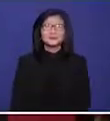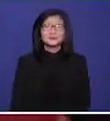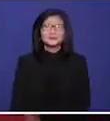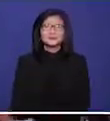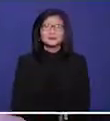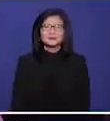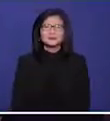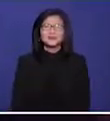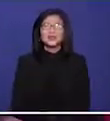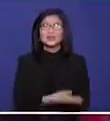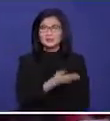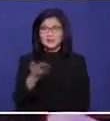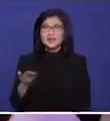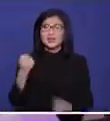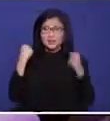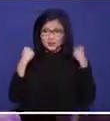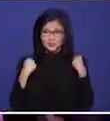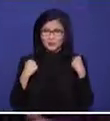Hadirin dipersilakan duduk kembali.